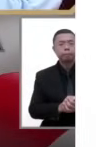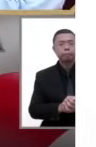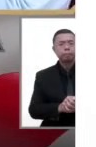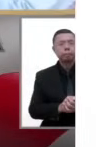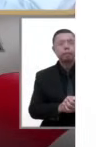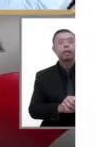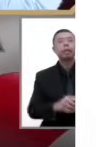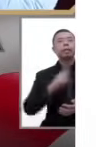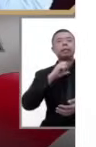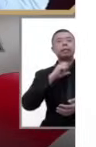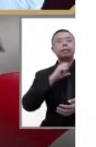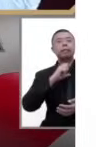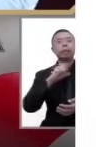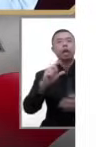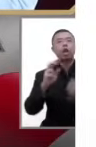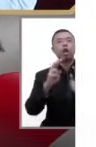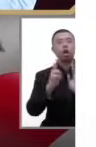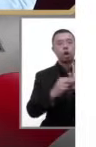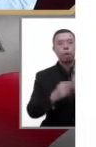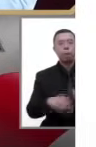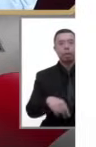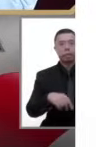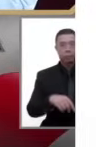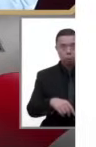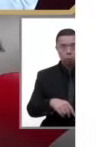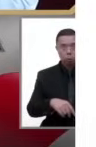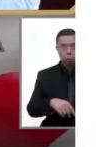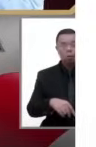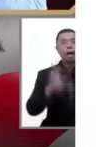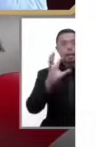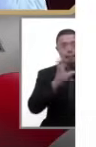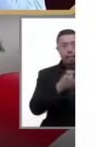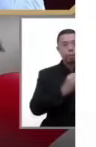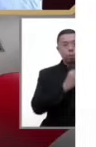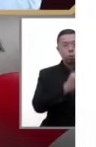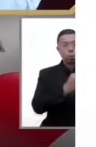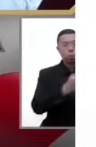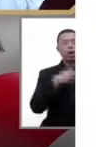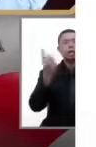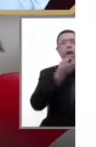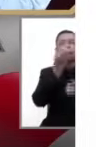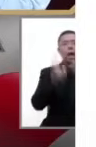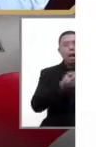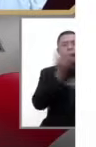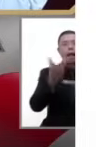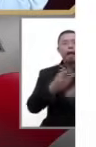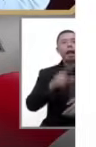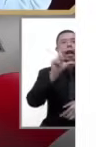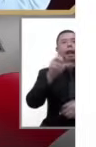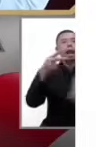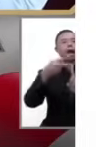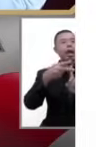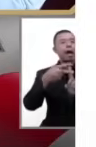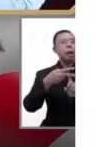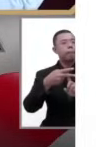sampai mengeluarkan eh semacam apa gestur yang terasa tidak menghormati lawan debat